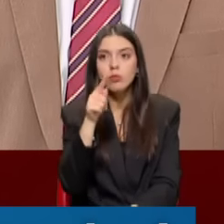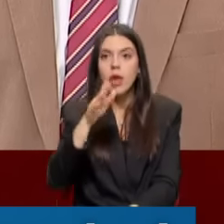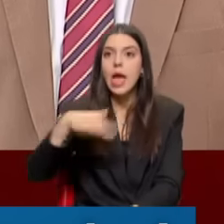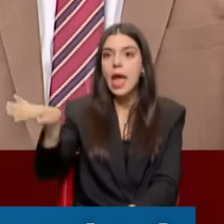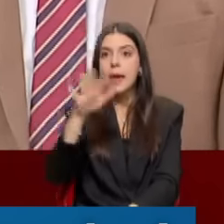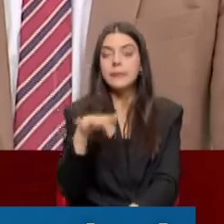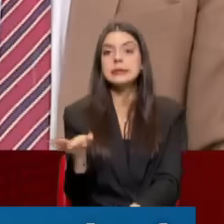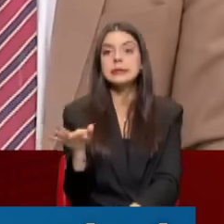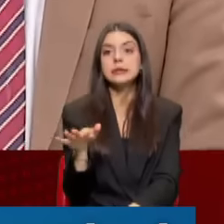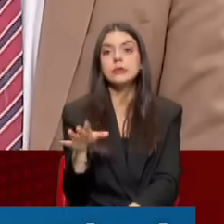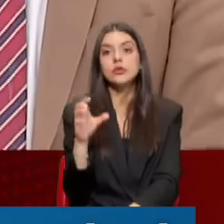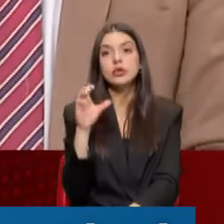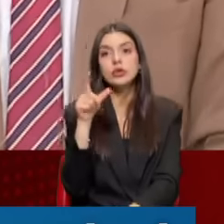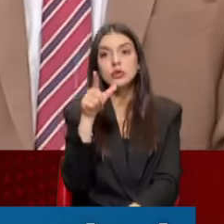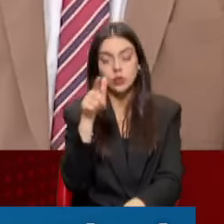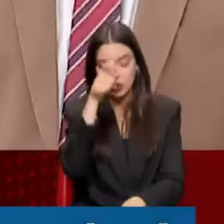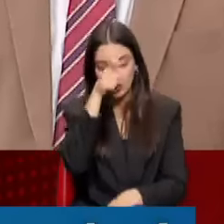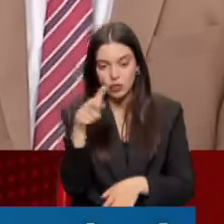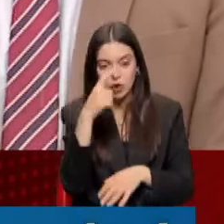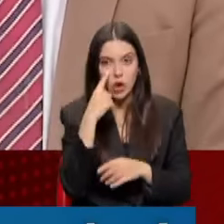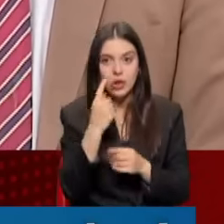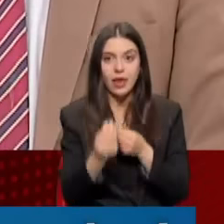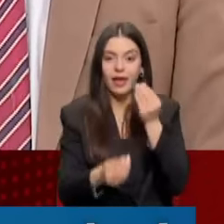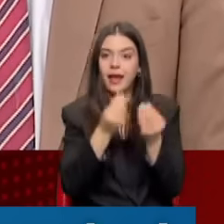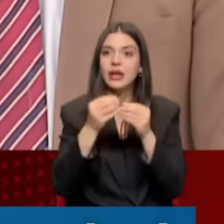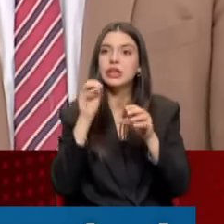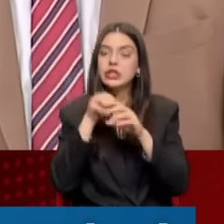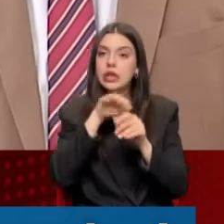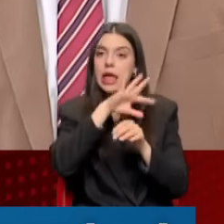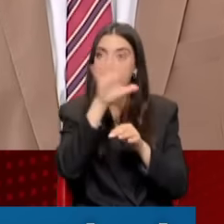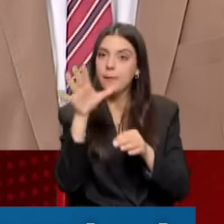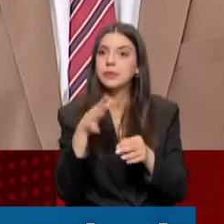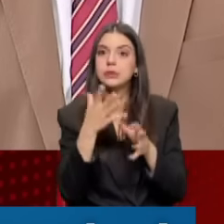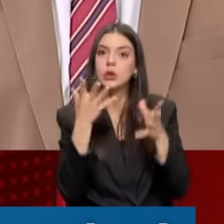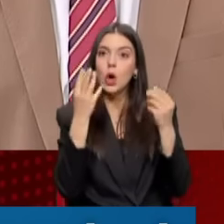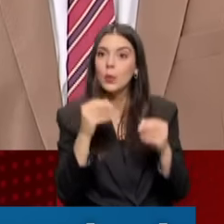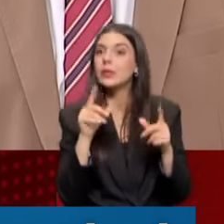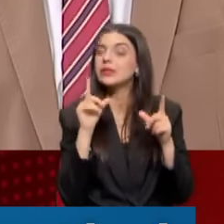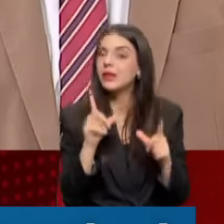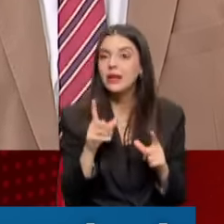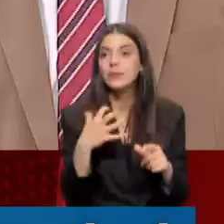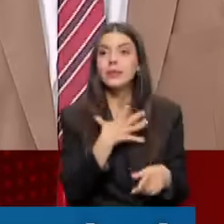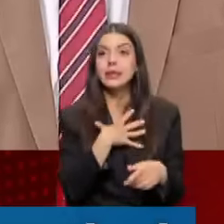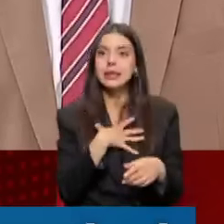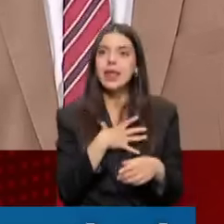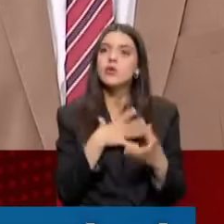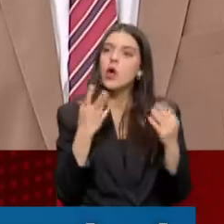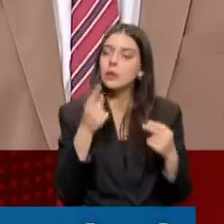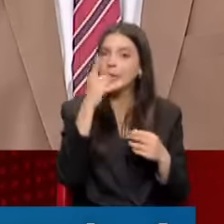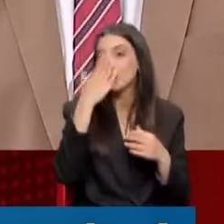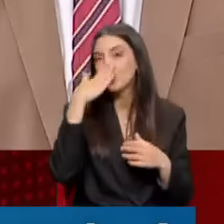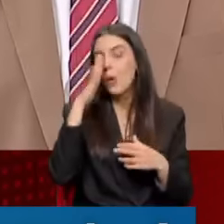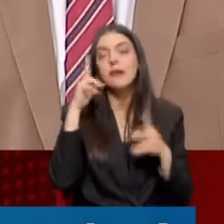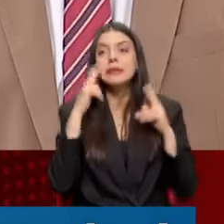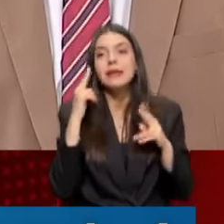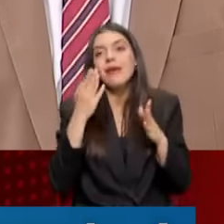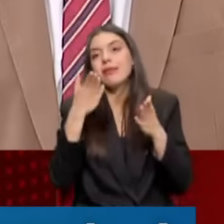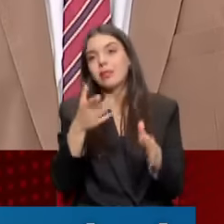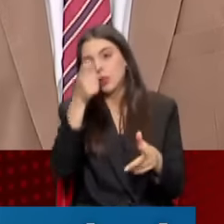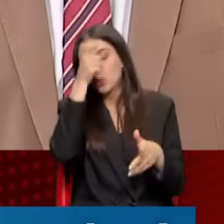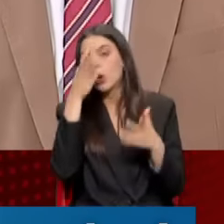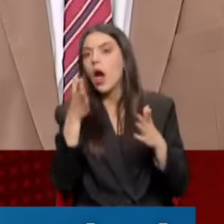Eee coğrafi anlamda yetişmesi için bütün koşulların oluştuğu kendiliğinden oluştuğu bir doğal zenginlik ama